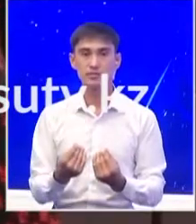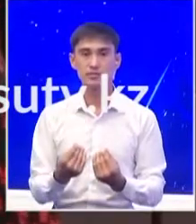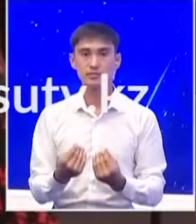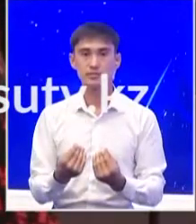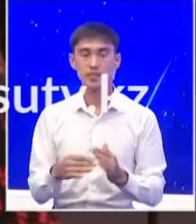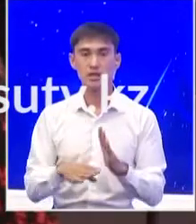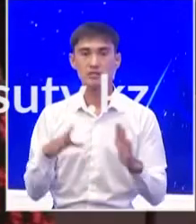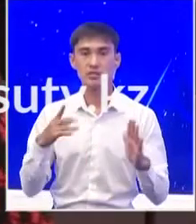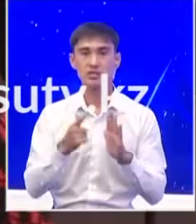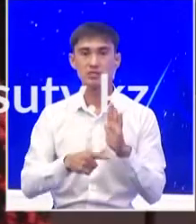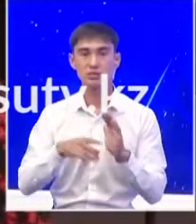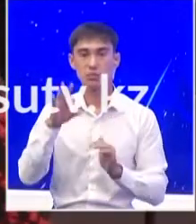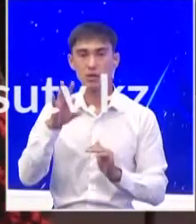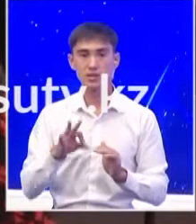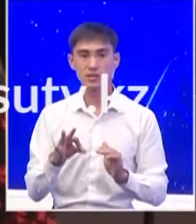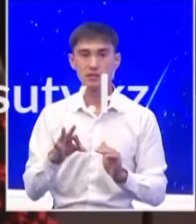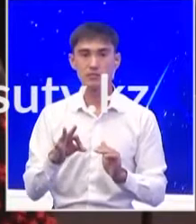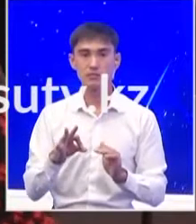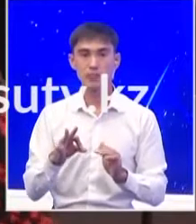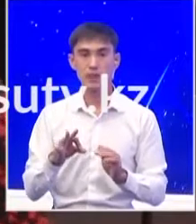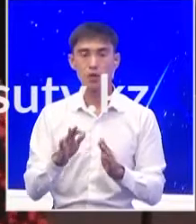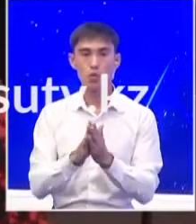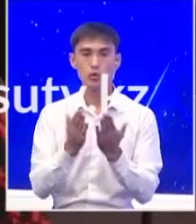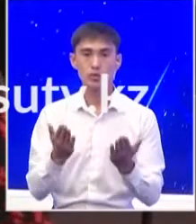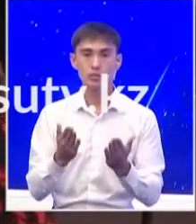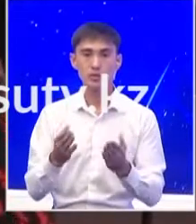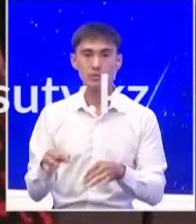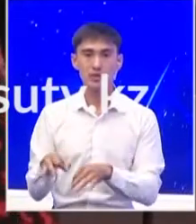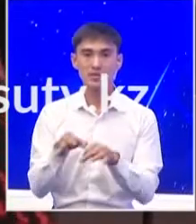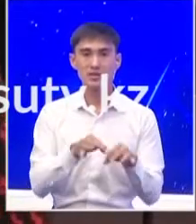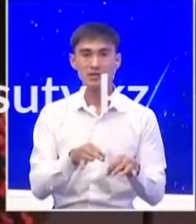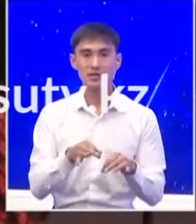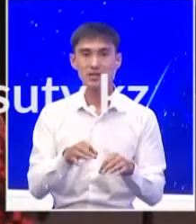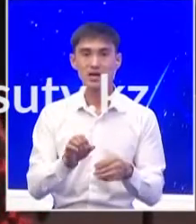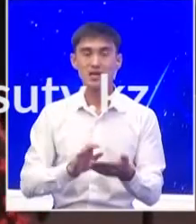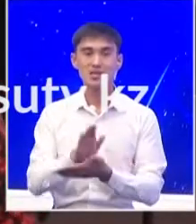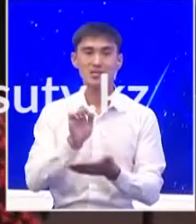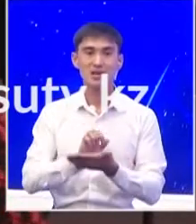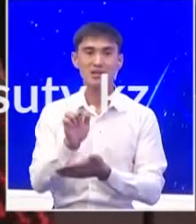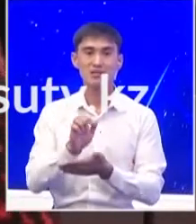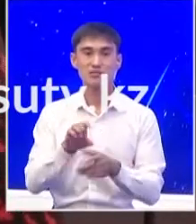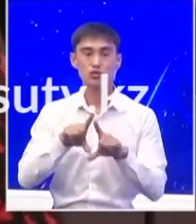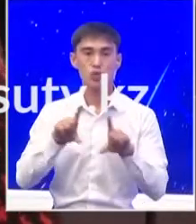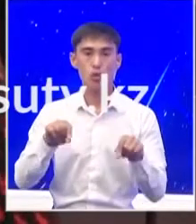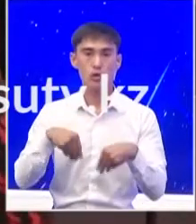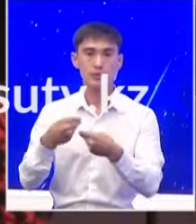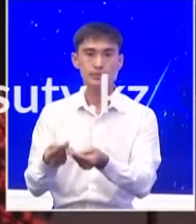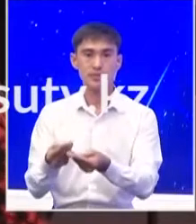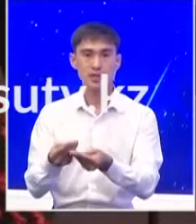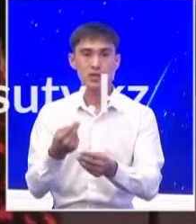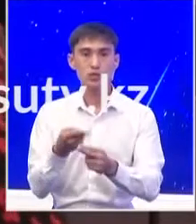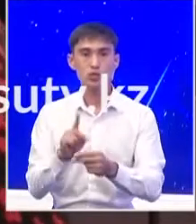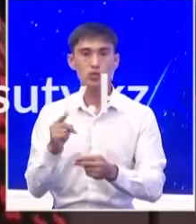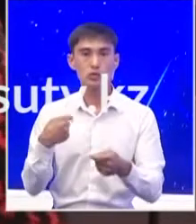день свыше 70% учебников доставлены из издательств в школы. Это то, что именно докупается.